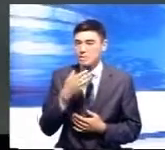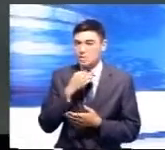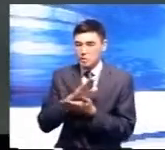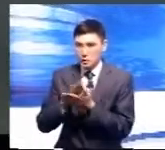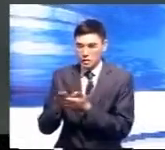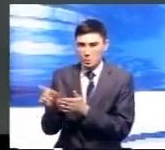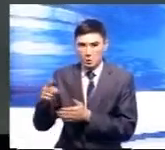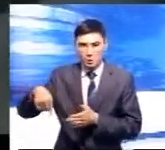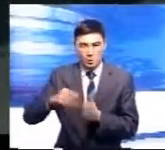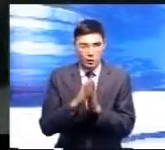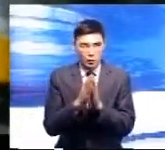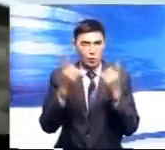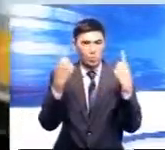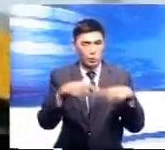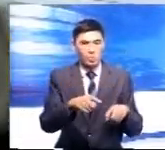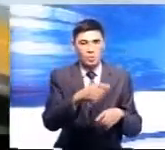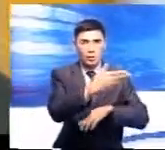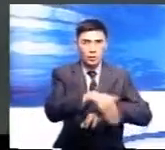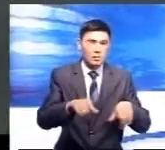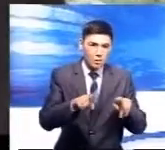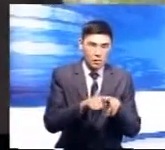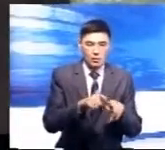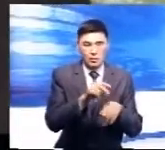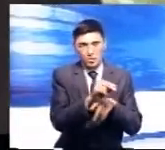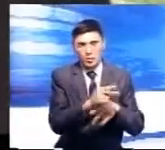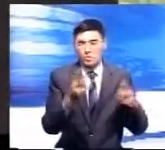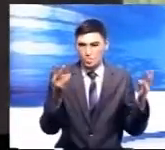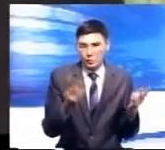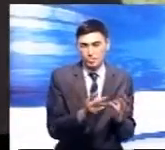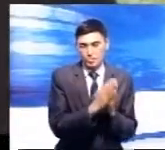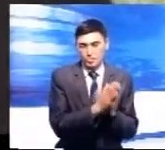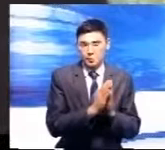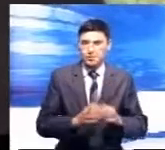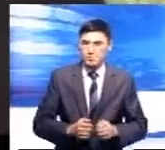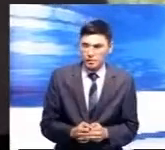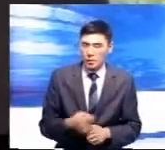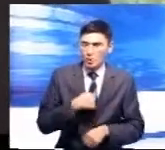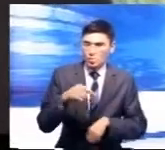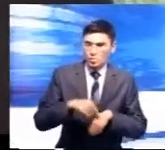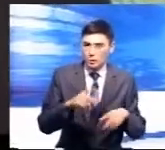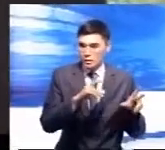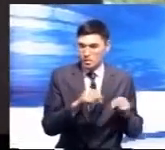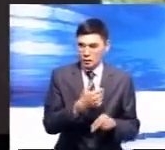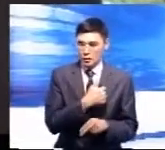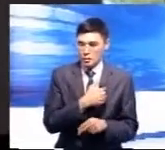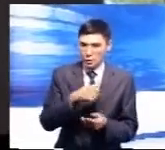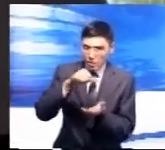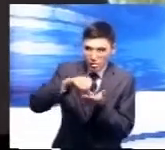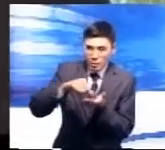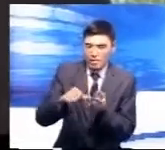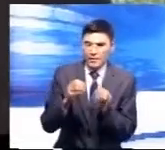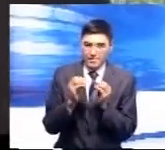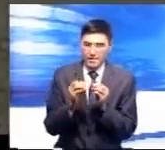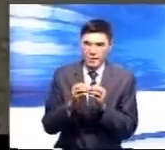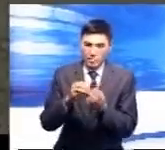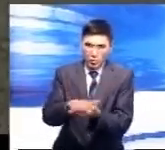году обратить внимание и на другие улицы города. Я счастлив, дай бог, чтобы подольше асфальт продержался. А так, конечно, здорово.